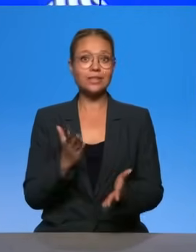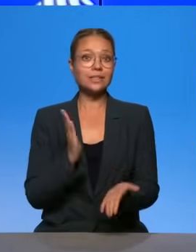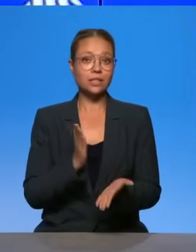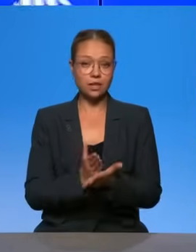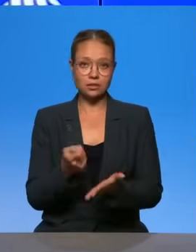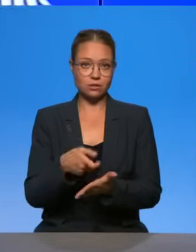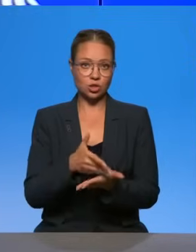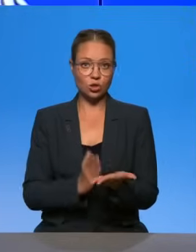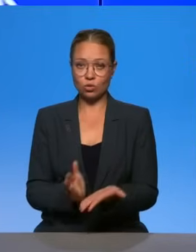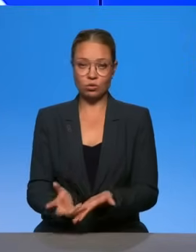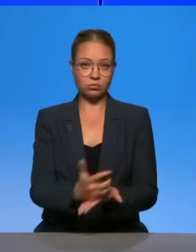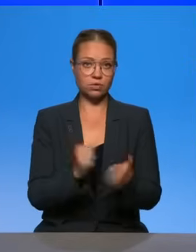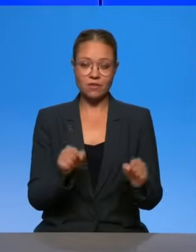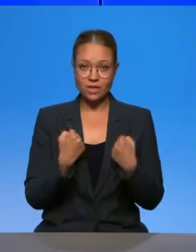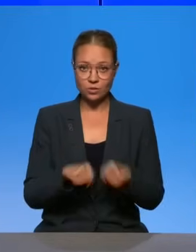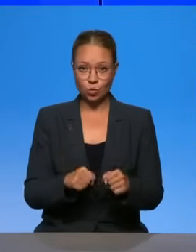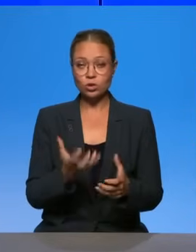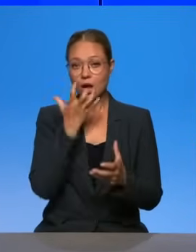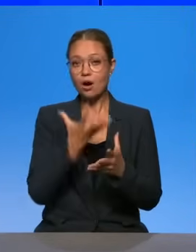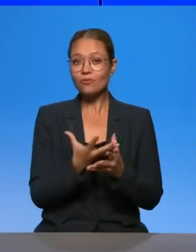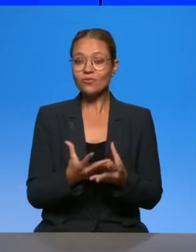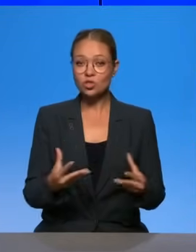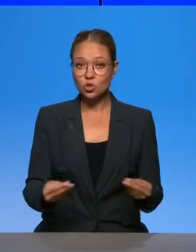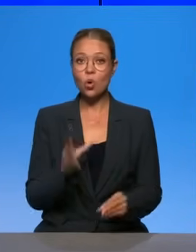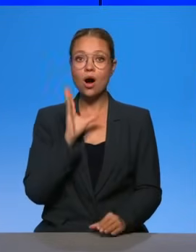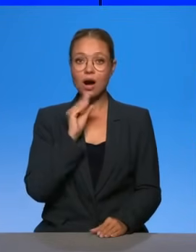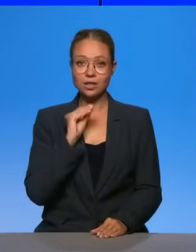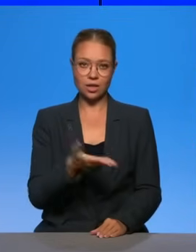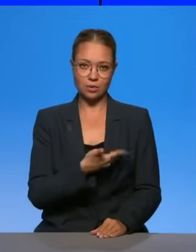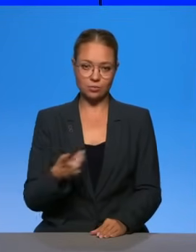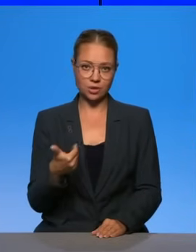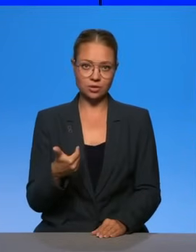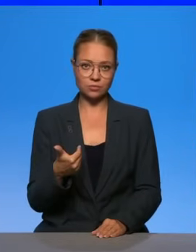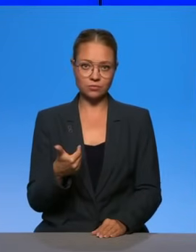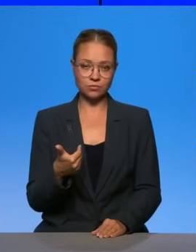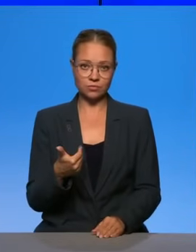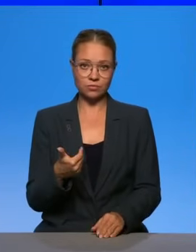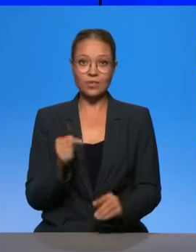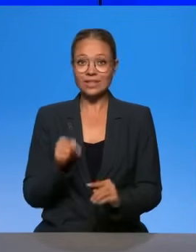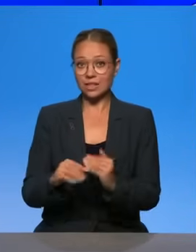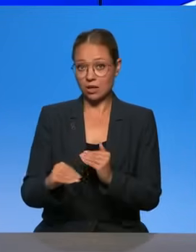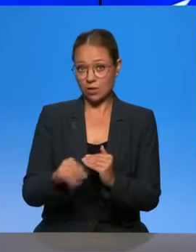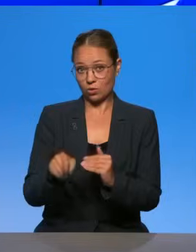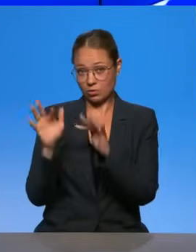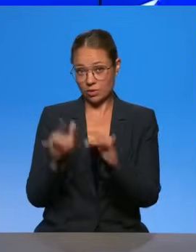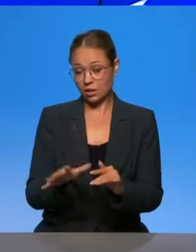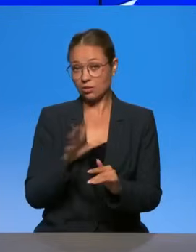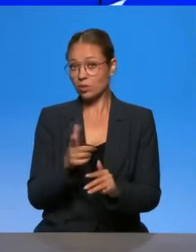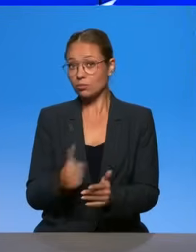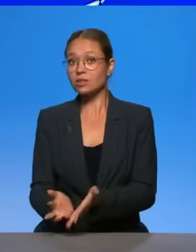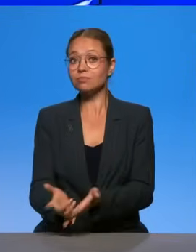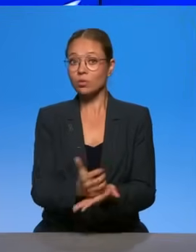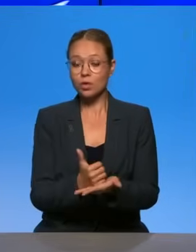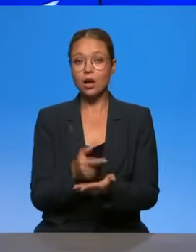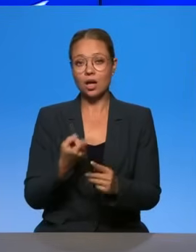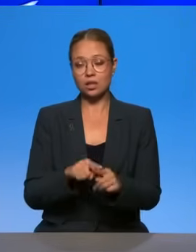там традиционно, когда добираем с тех полей, которые ушли под снег, ну, это потери